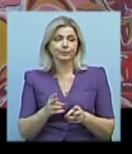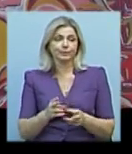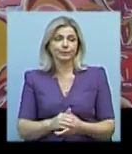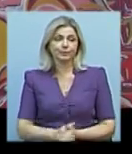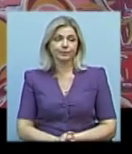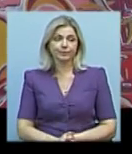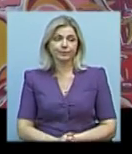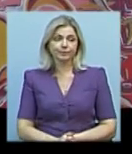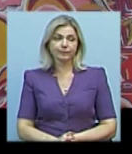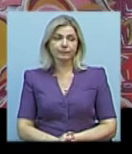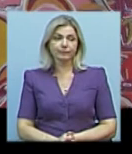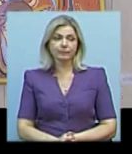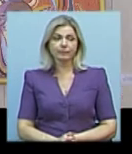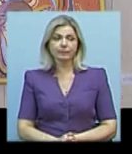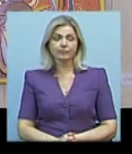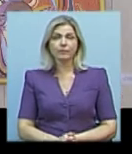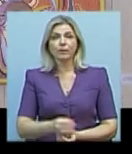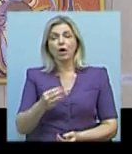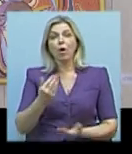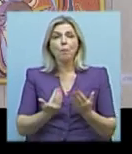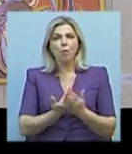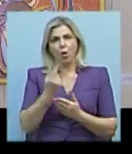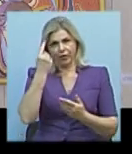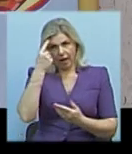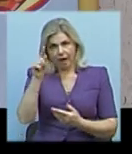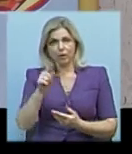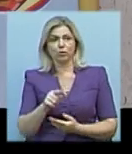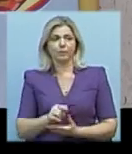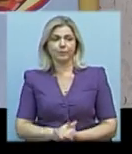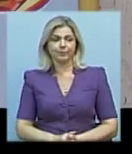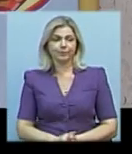його модерном, але це і постмодернізм.